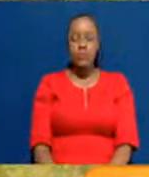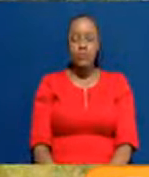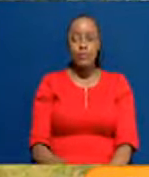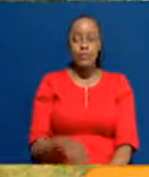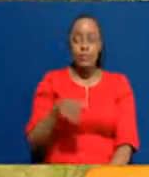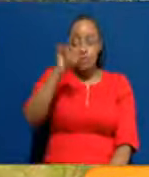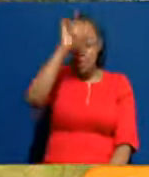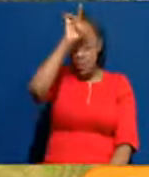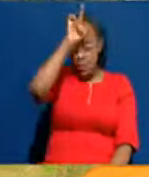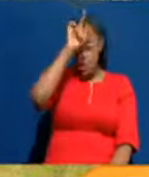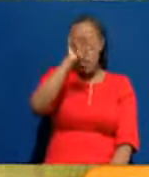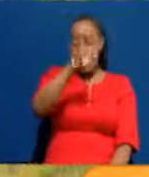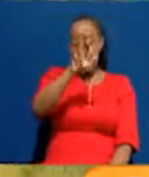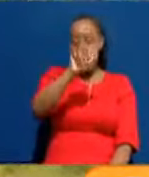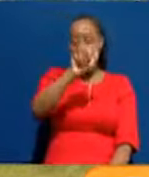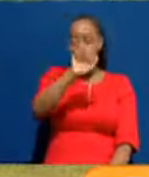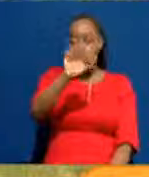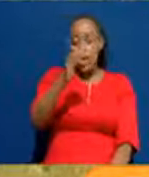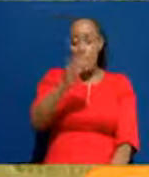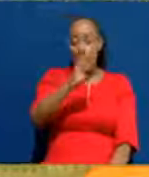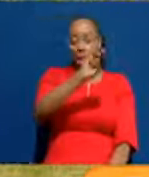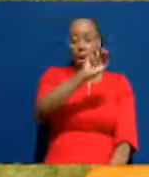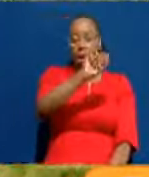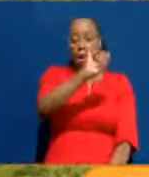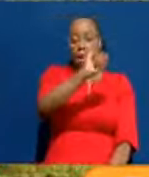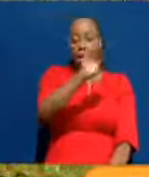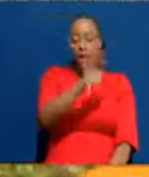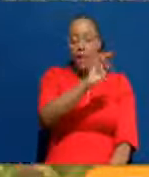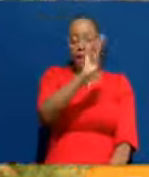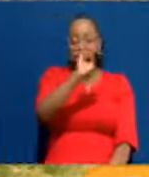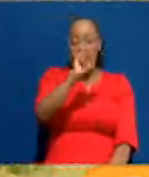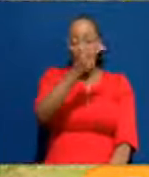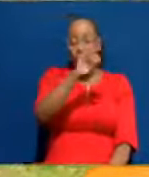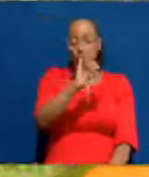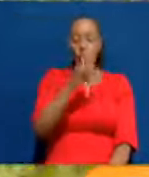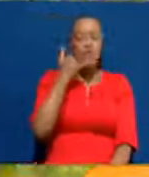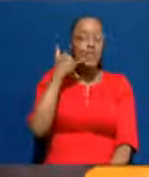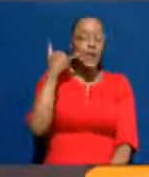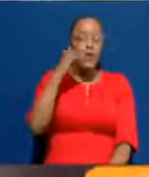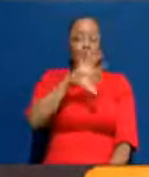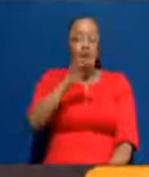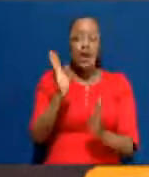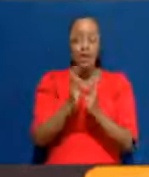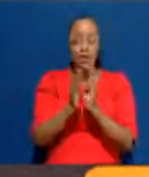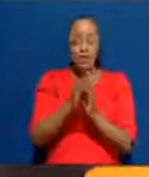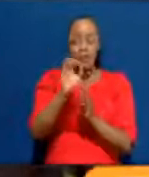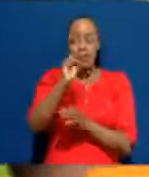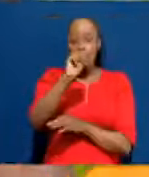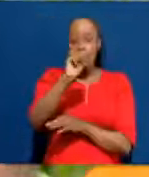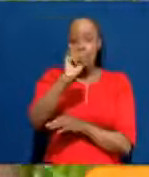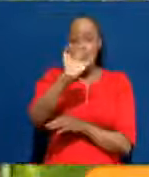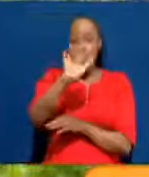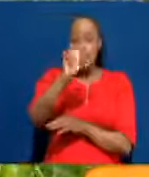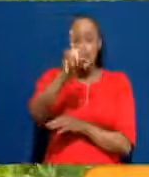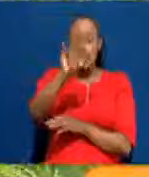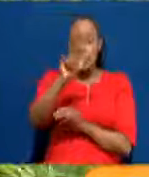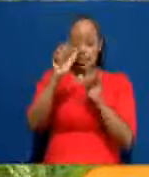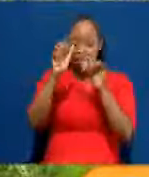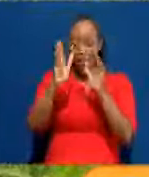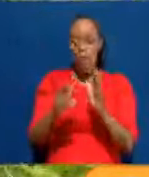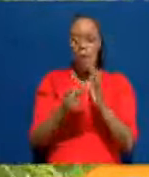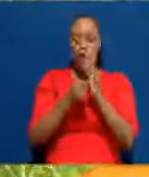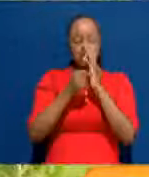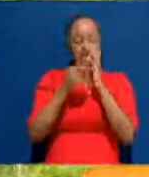Kijiji cha Rare, eneo la Maimahi, kaunti ya Nakuru. Tunakutana naye Sylvia Kuria, mkulima